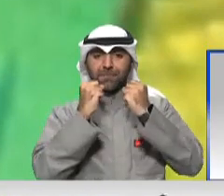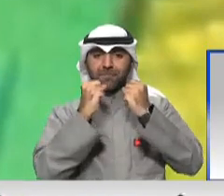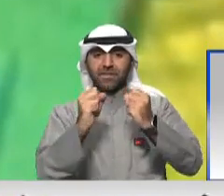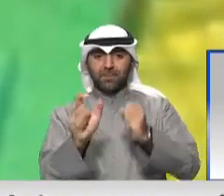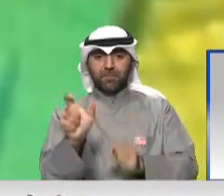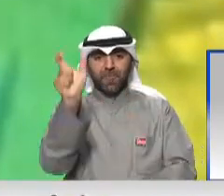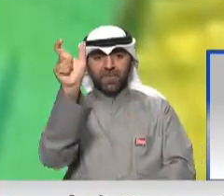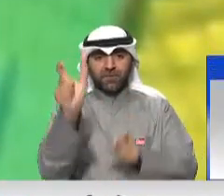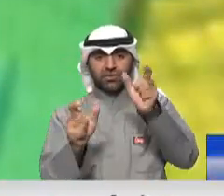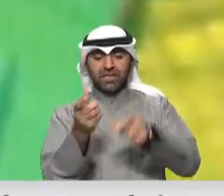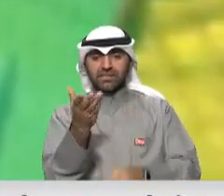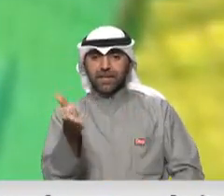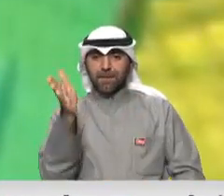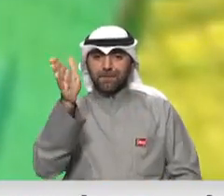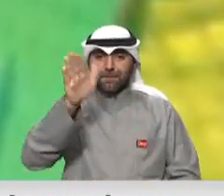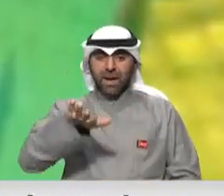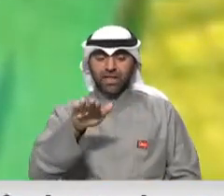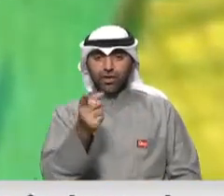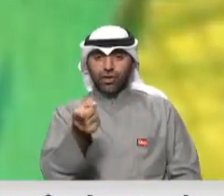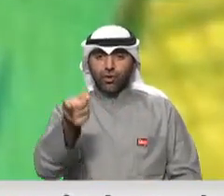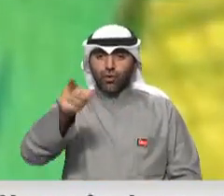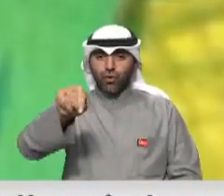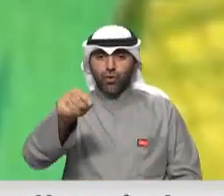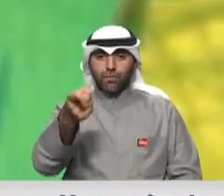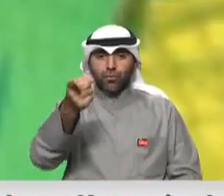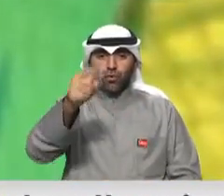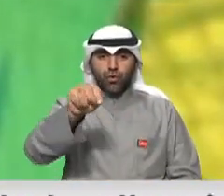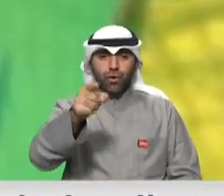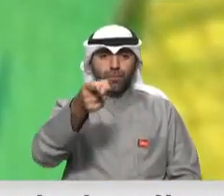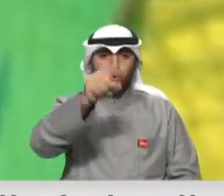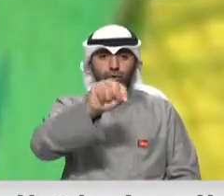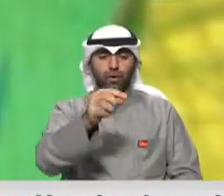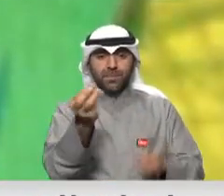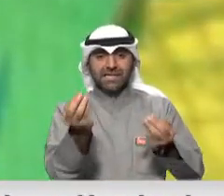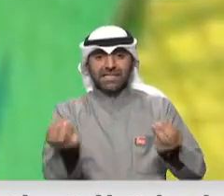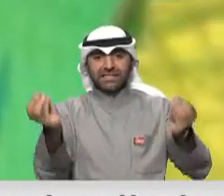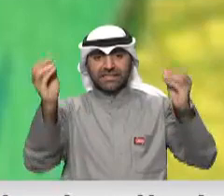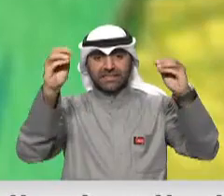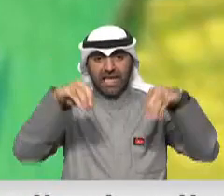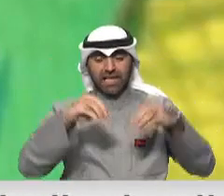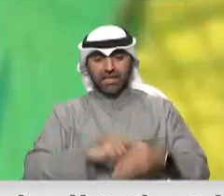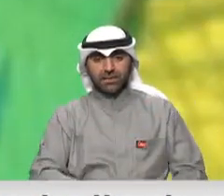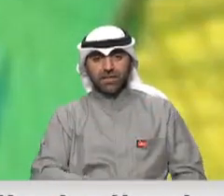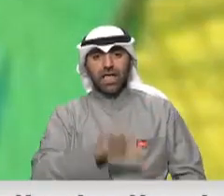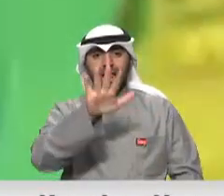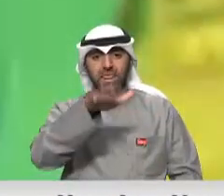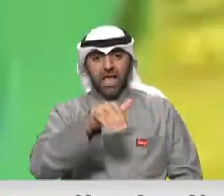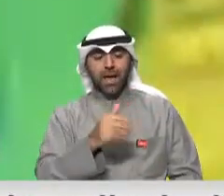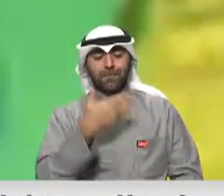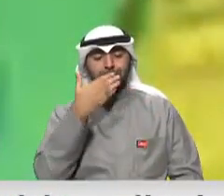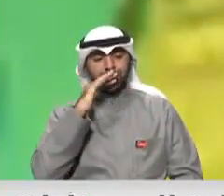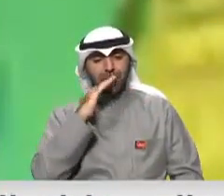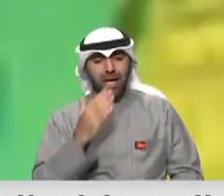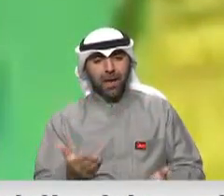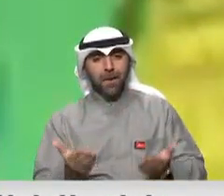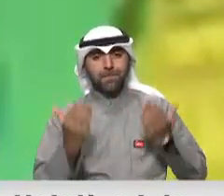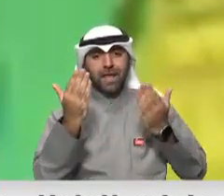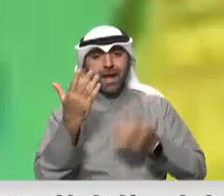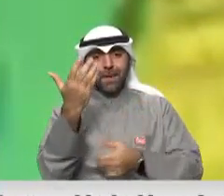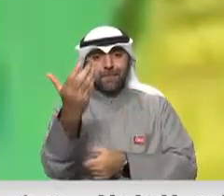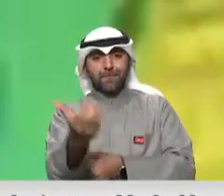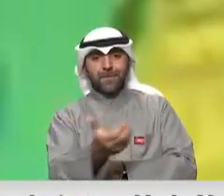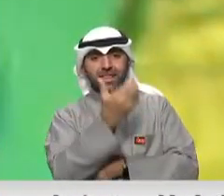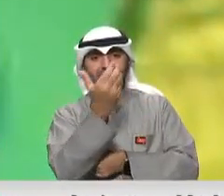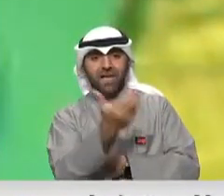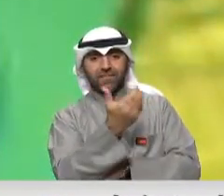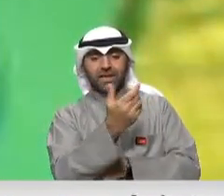لقوة الأطفاء العام، ونحن أيضا من وزارة الإعلام الكويتية في تلفزيون دولة الكويت متواجدين في